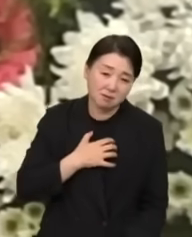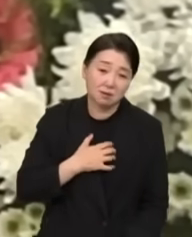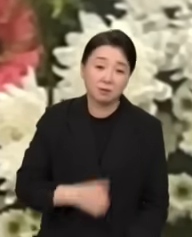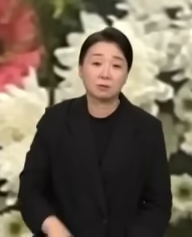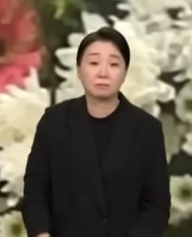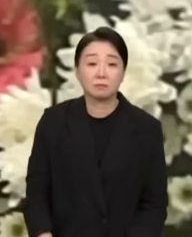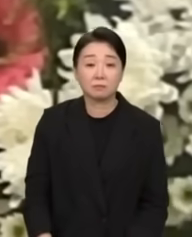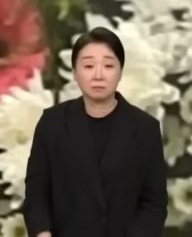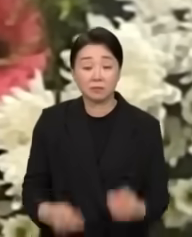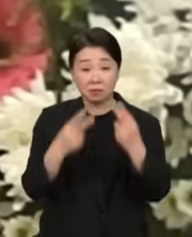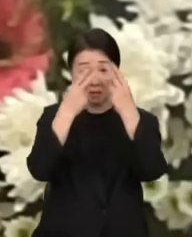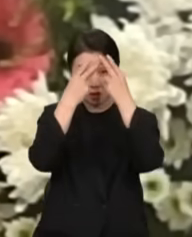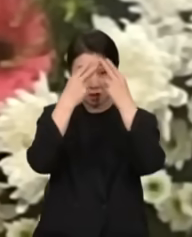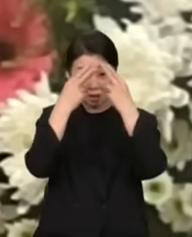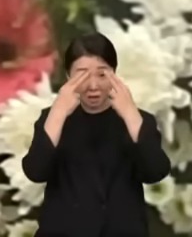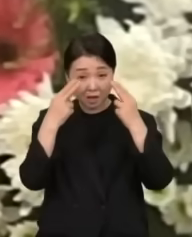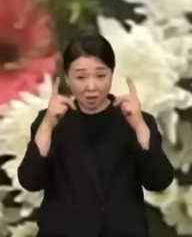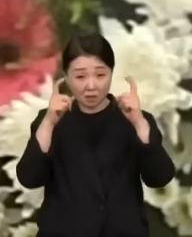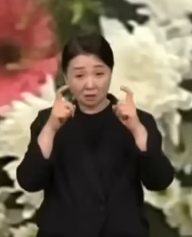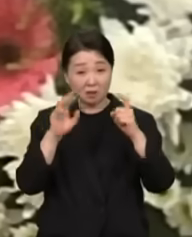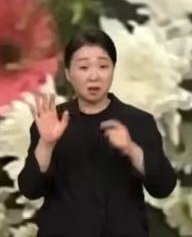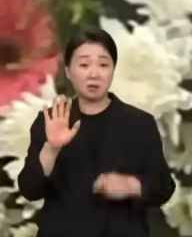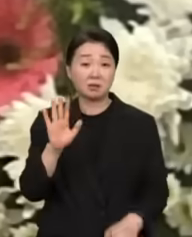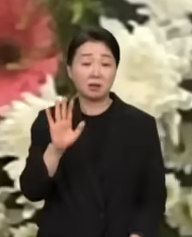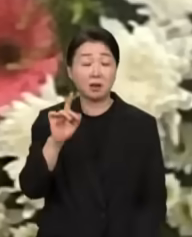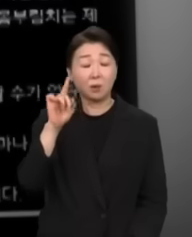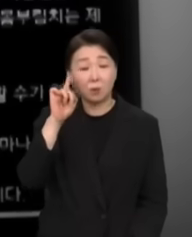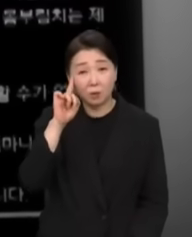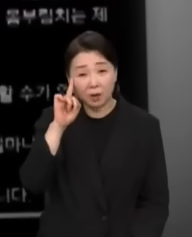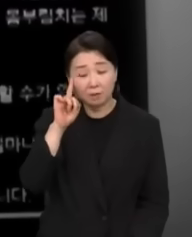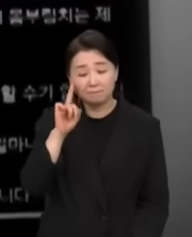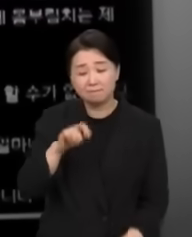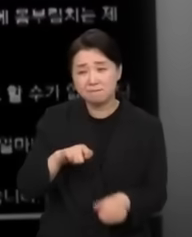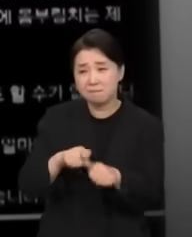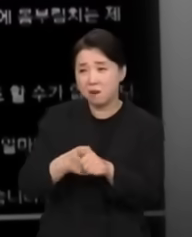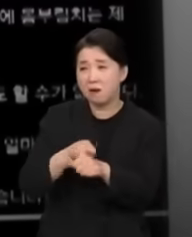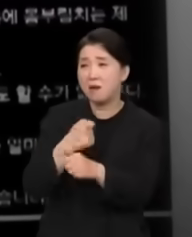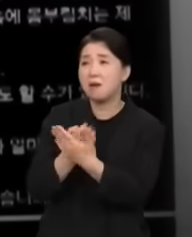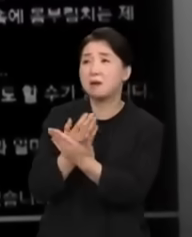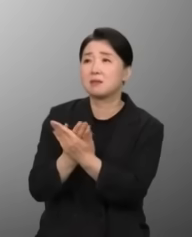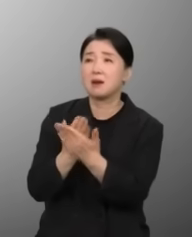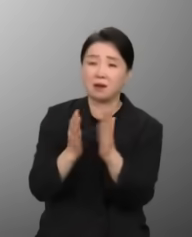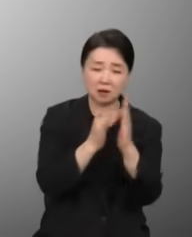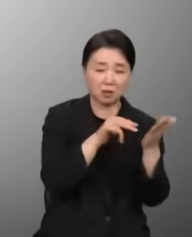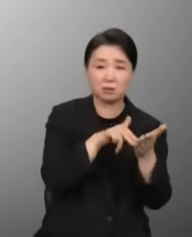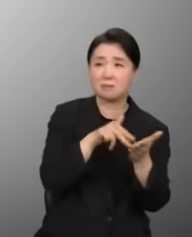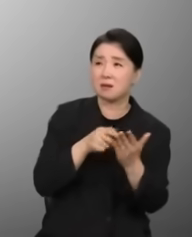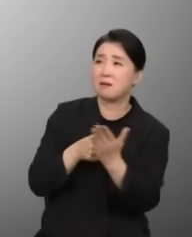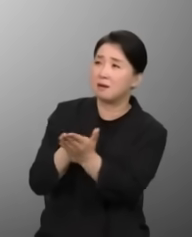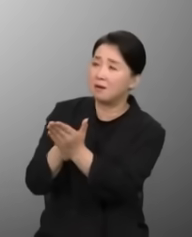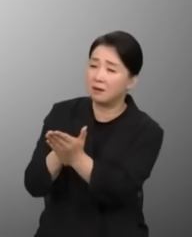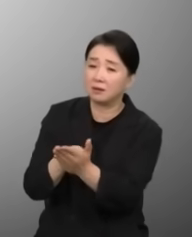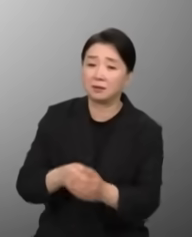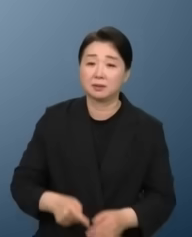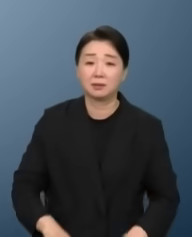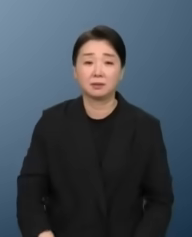아직 영정사진 찍을 나이가 아니었던 피해자. 제대로 된 처벌이라도 해달라는 게 유족들의 마지막